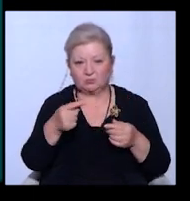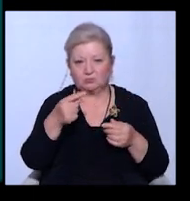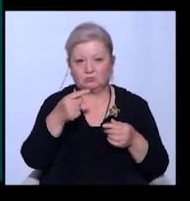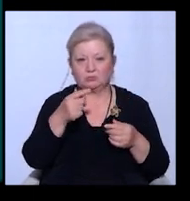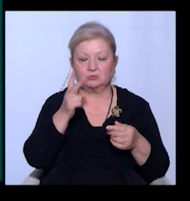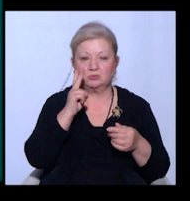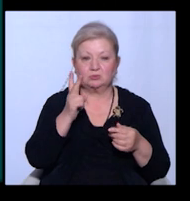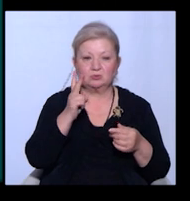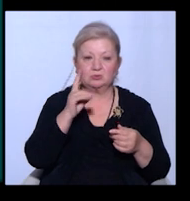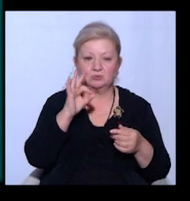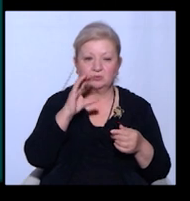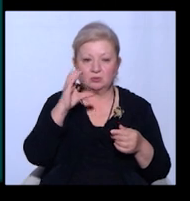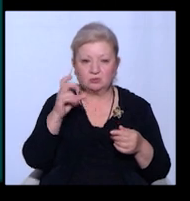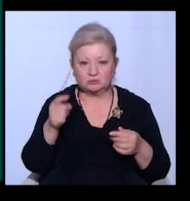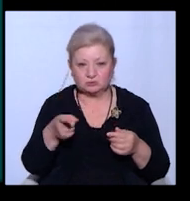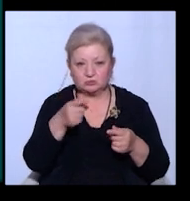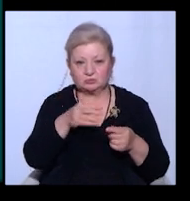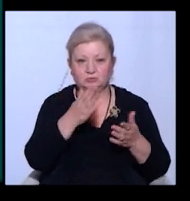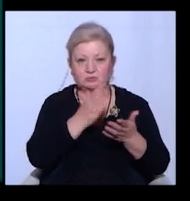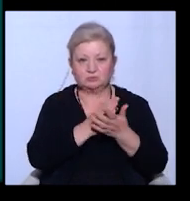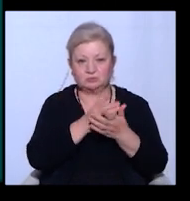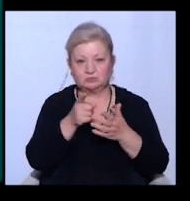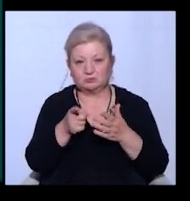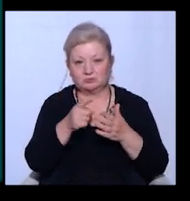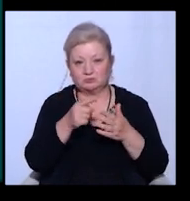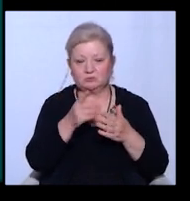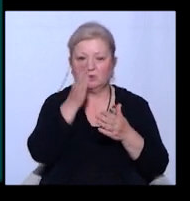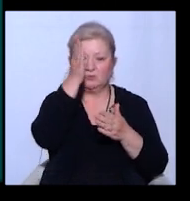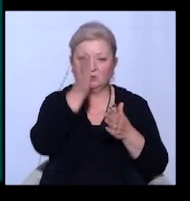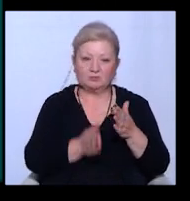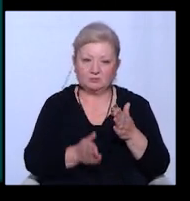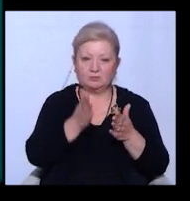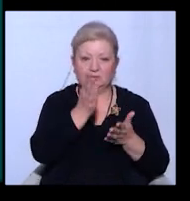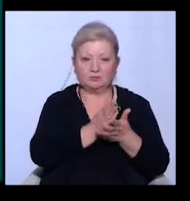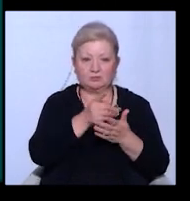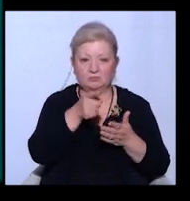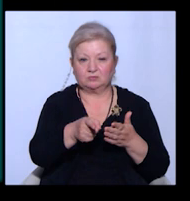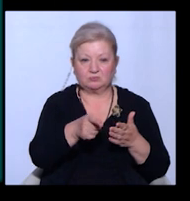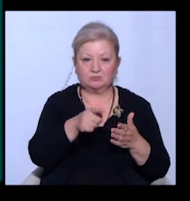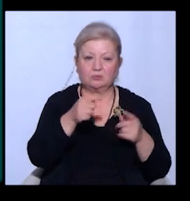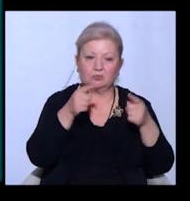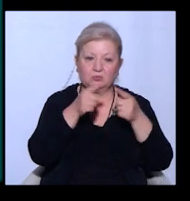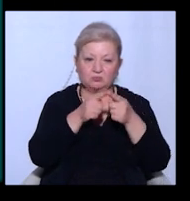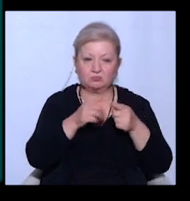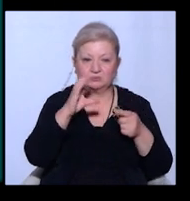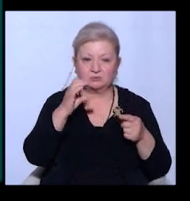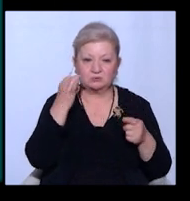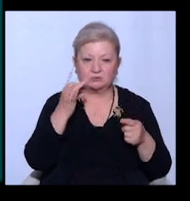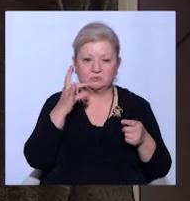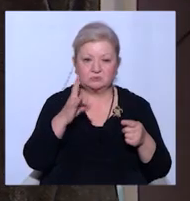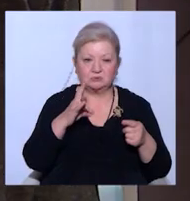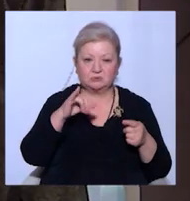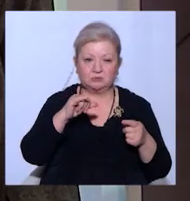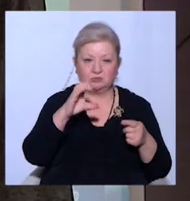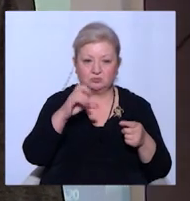არის ჰორიზონტალური პროექცია და ვერტიკალური პროექცია წარმოადგენს ამ კუთხის სინუსს. მოცემულ